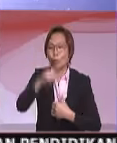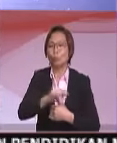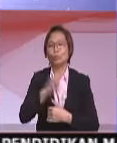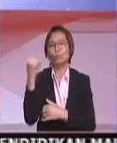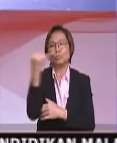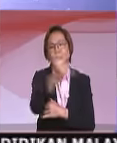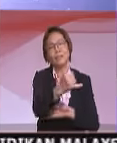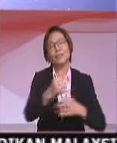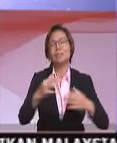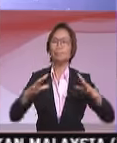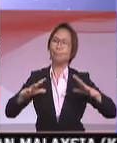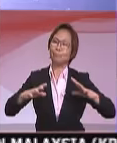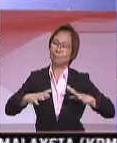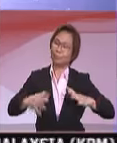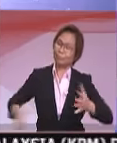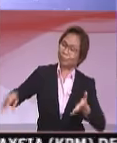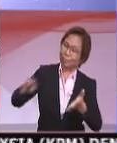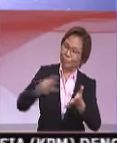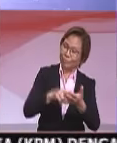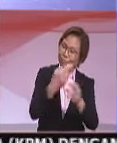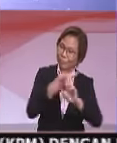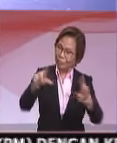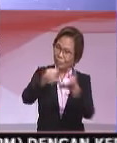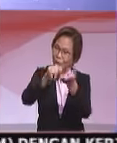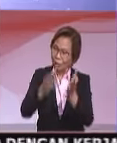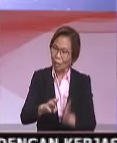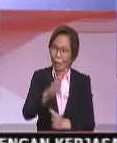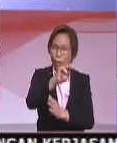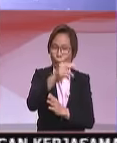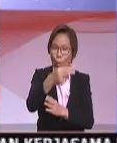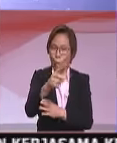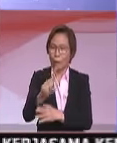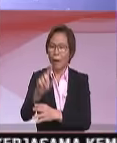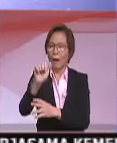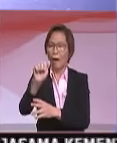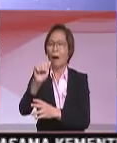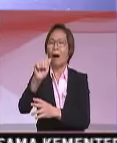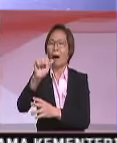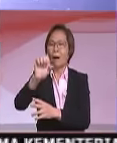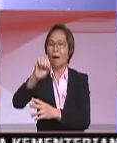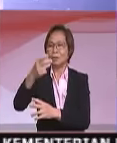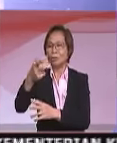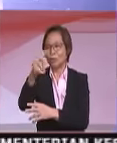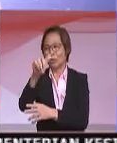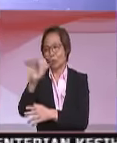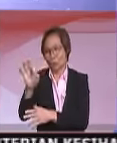pergi bercuti. Ikuti laporan disediakan wartawan Muhammad Ashraf Ishak.